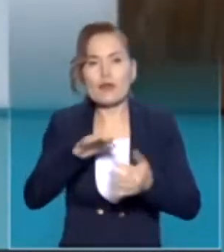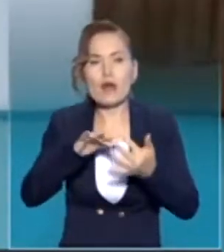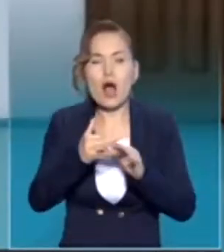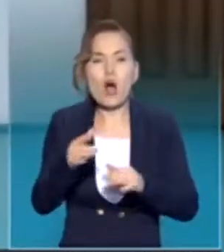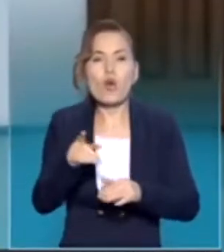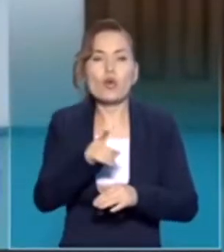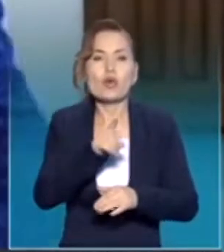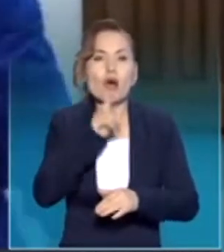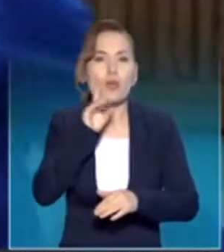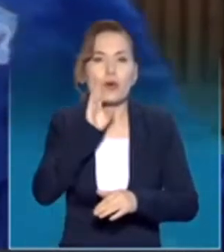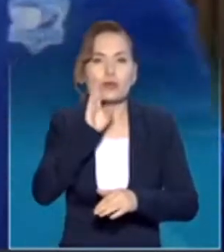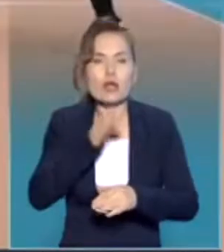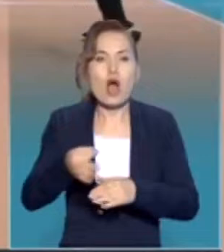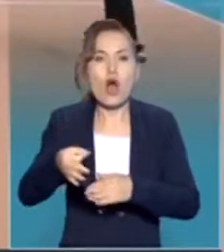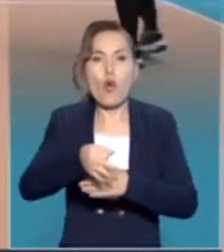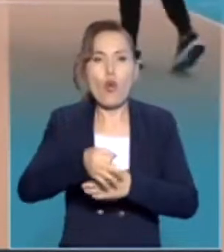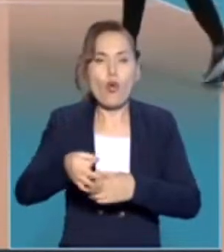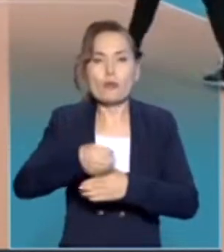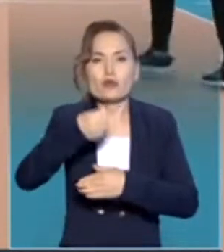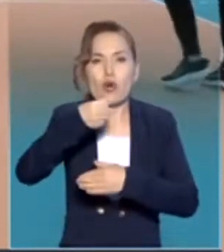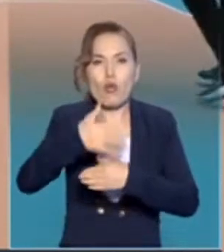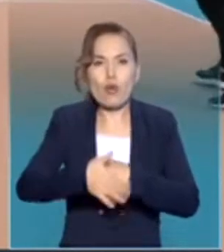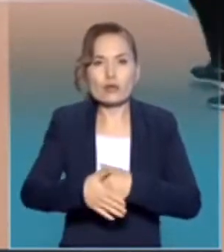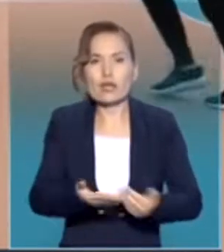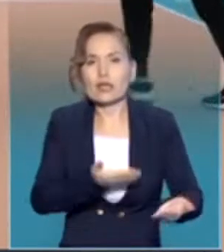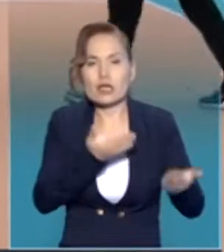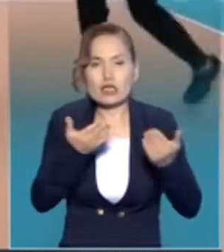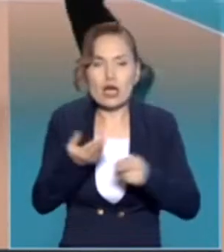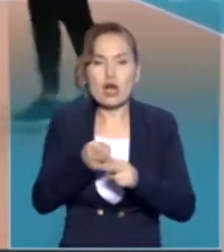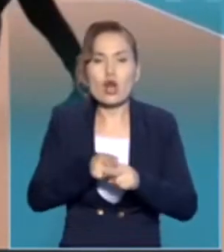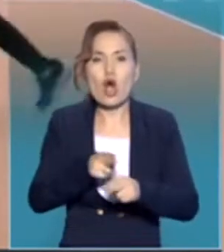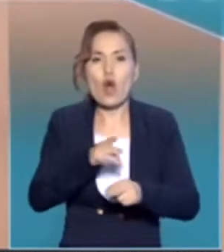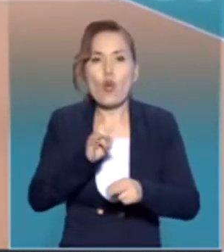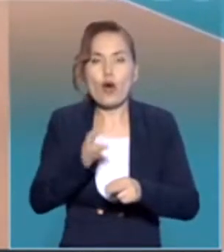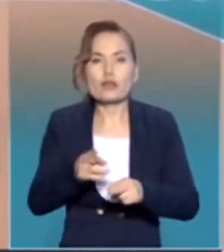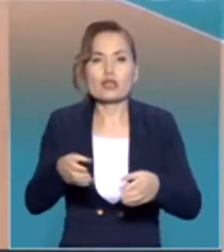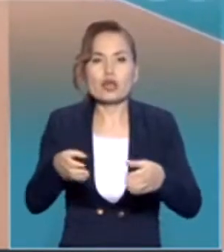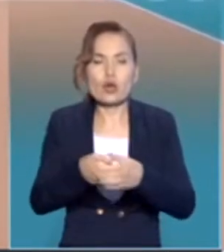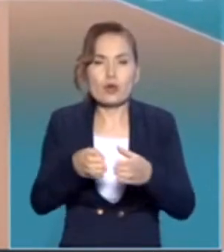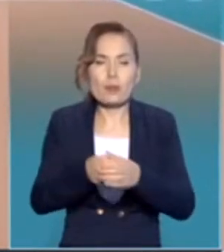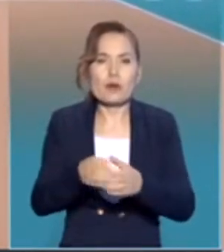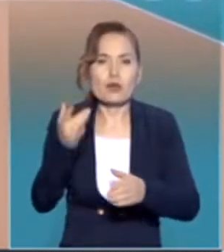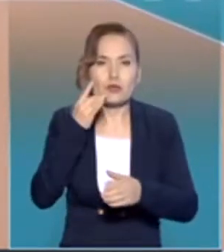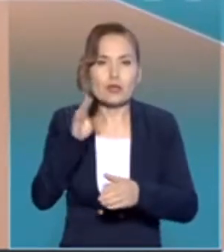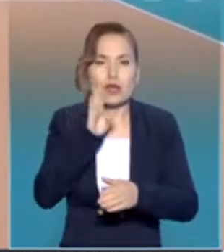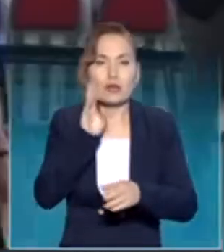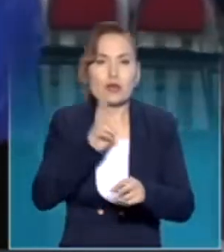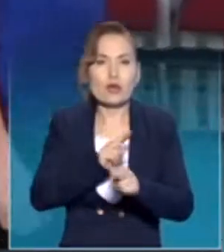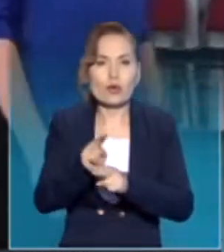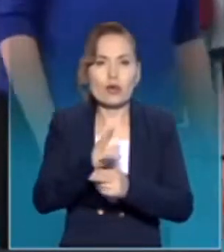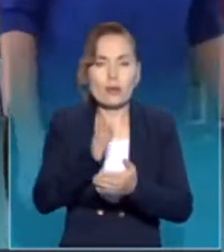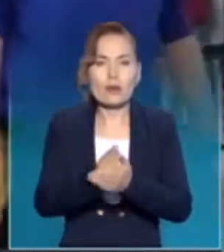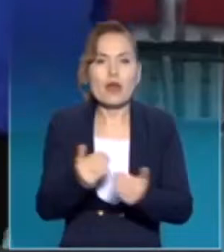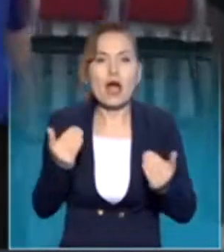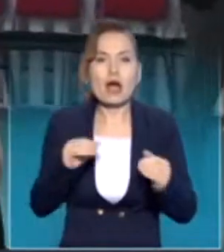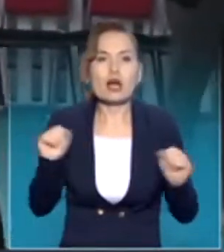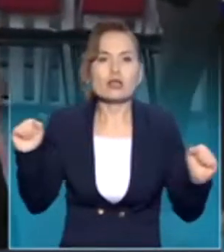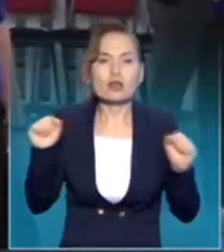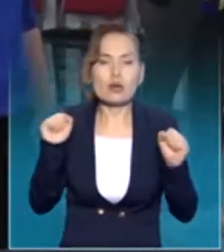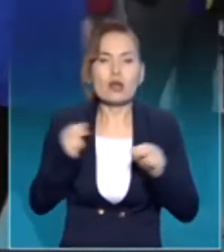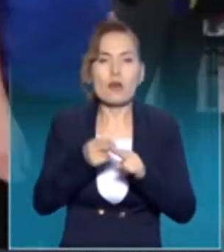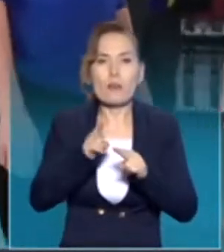қыздарын облыс орталығына жинап, Қуаныш волейбол клубын құрған. Содан бері ұжым осы кешенде тұрақты дайындалып келеді. Қазір спорт кешенде